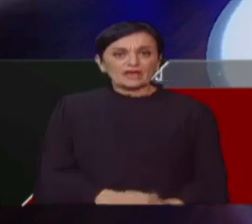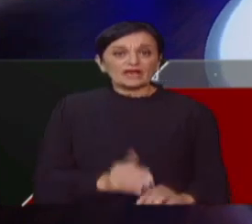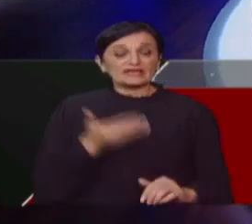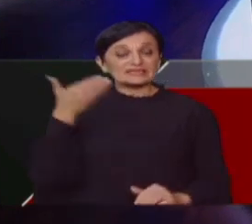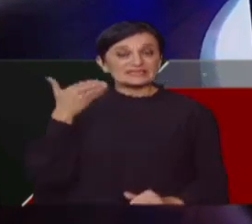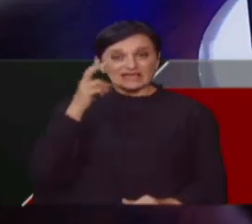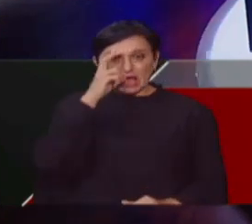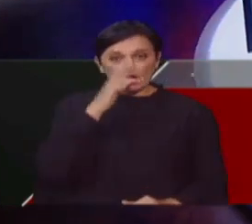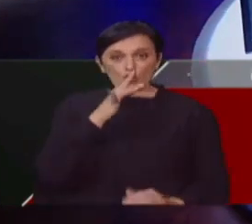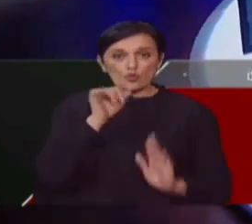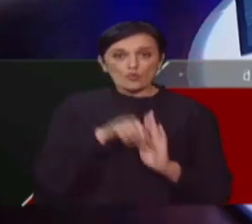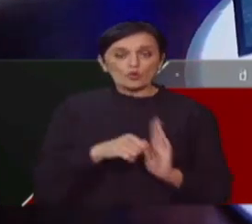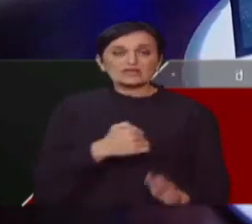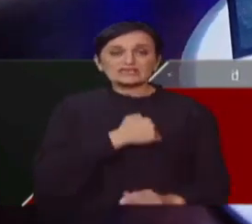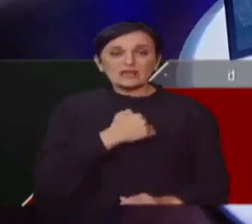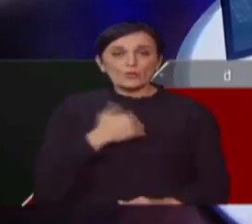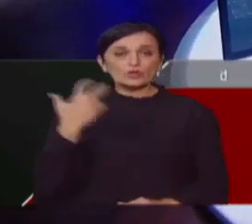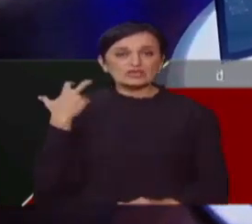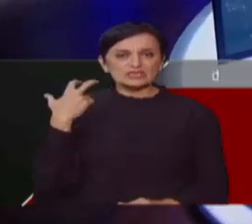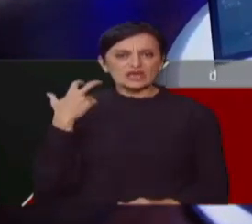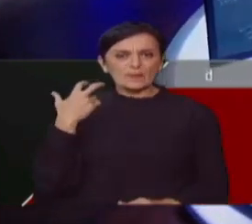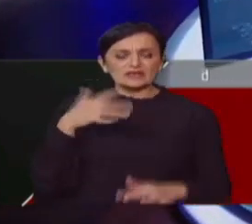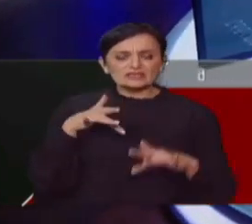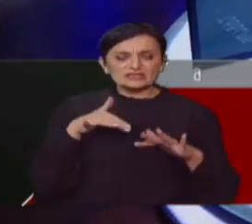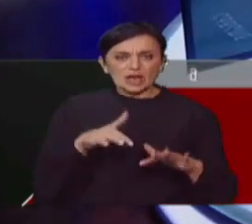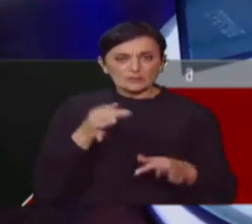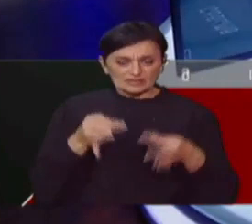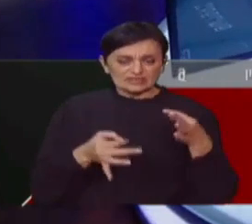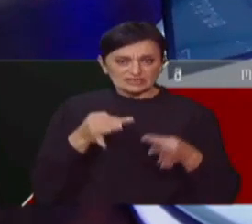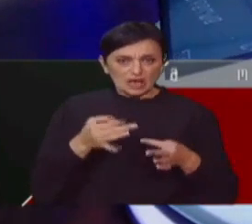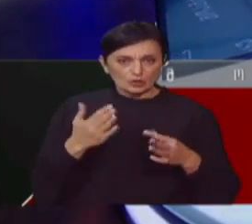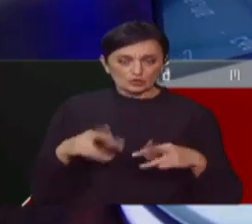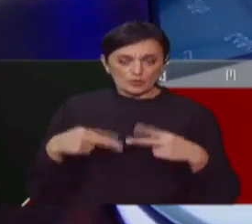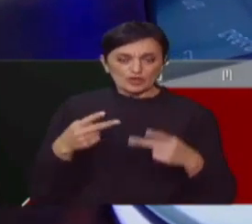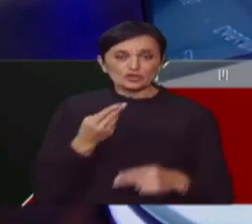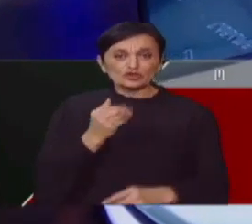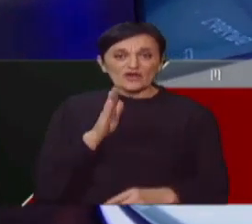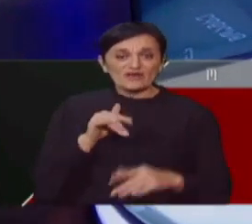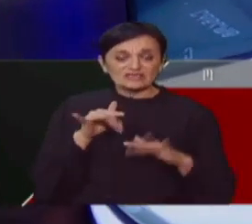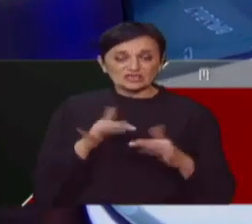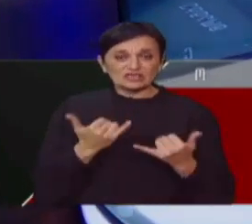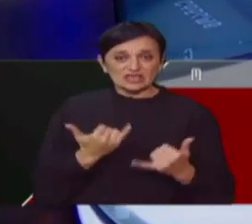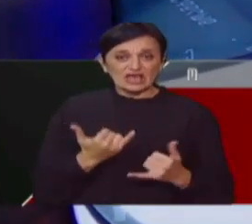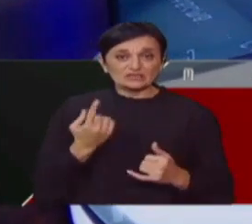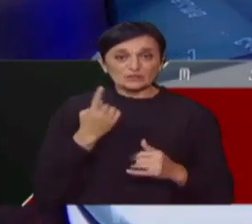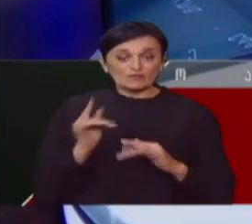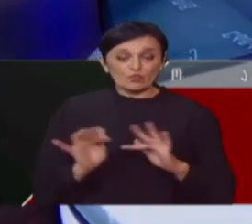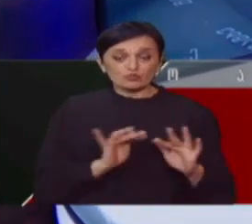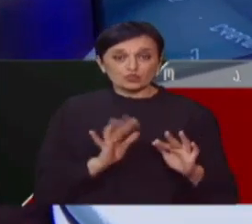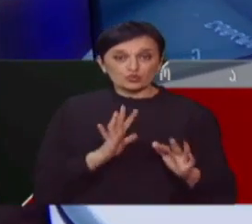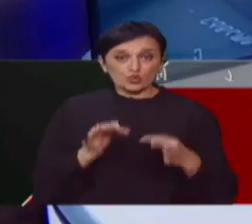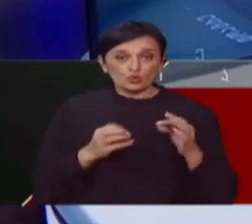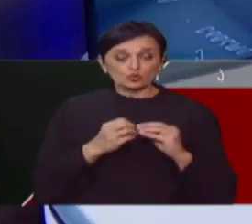Cine a xeli suplebis dros mokuli samkhedro serjantis gakhmaurebuli sakmes asamartloshi inatsvlebs Roin Shavadze sakmeze dges prirveli protsesi